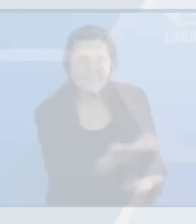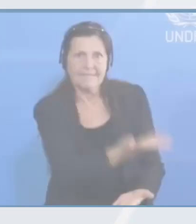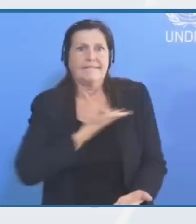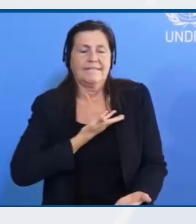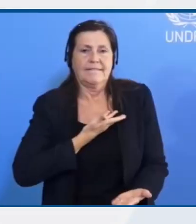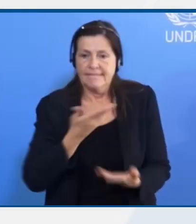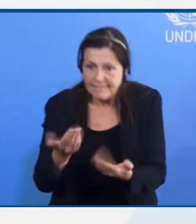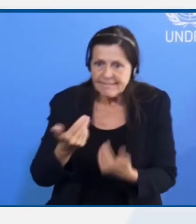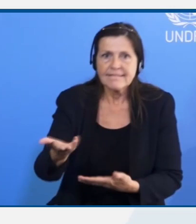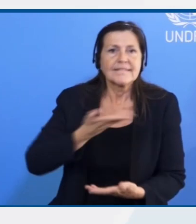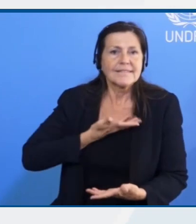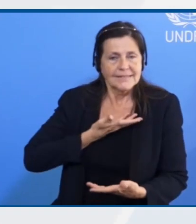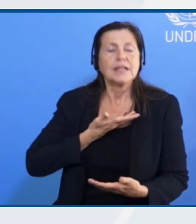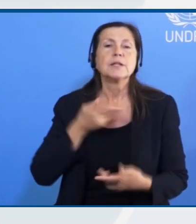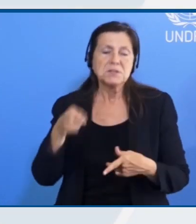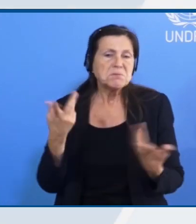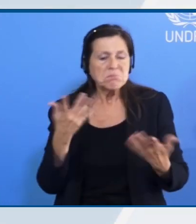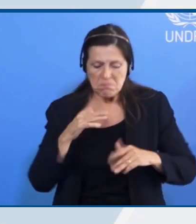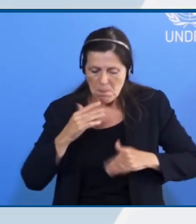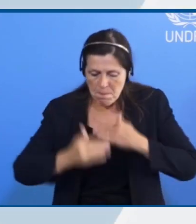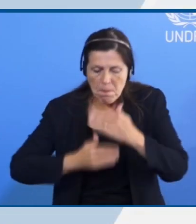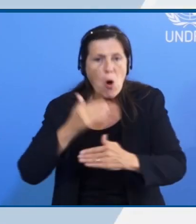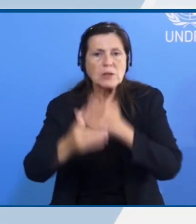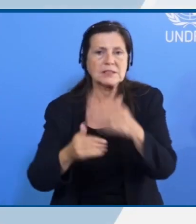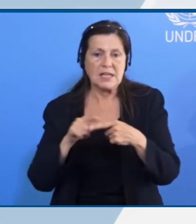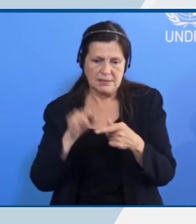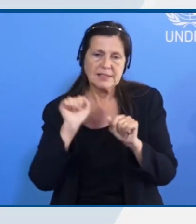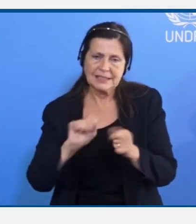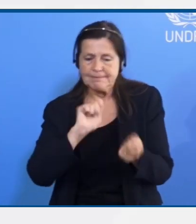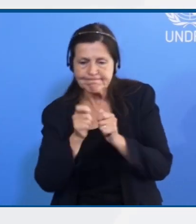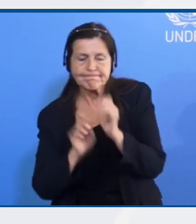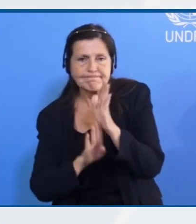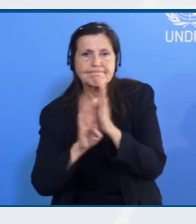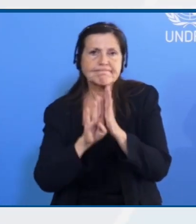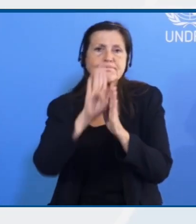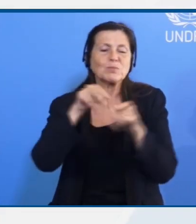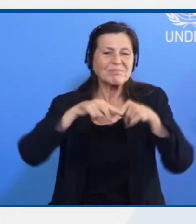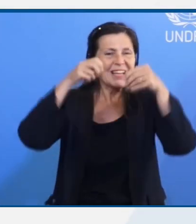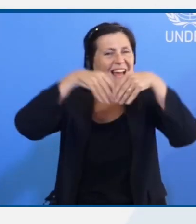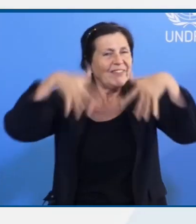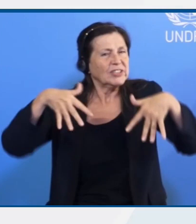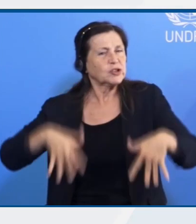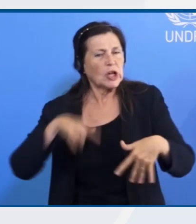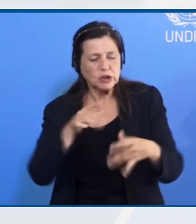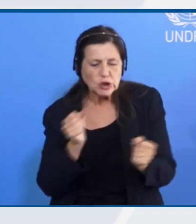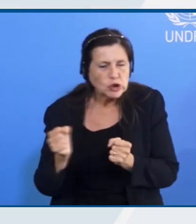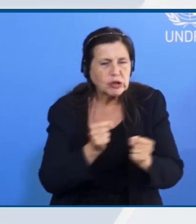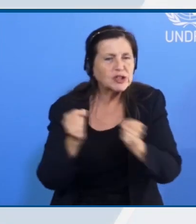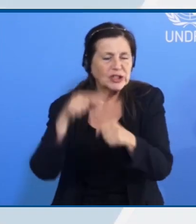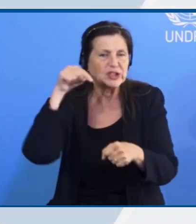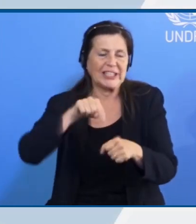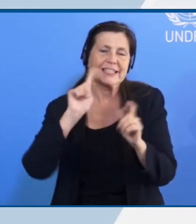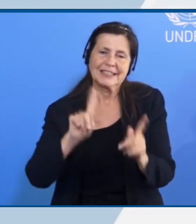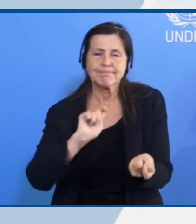come per le infrastrutture strategiche. Nella mia esperienza questo sta funzionando molto per quanto riguarda i finanziamenti nazionali